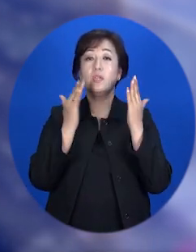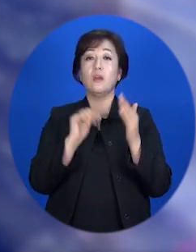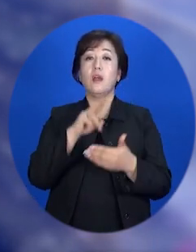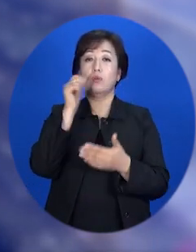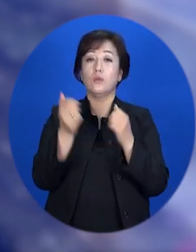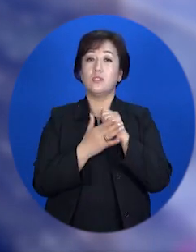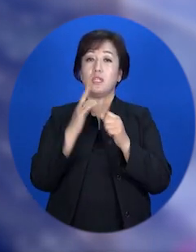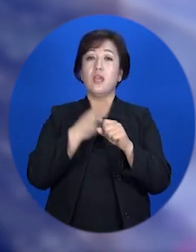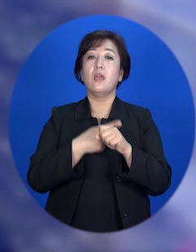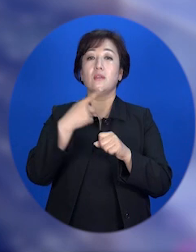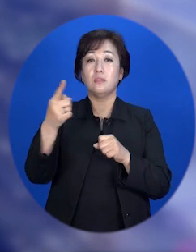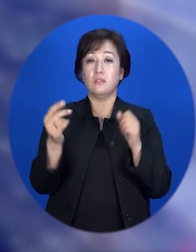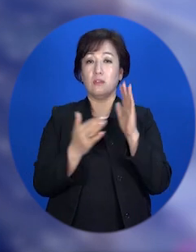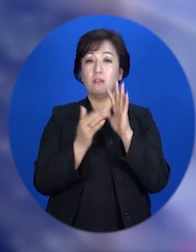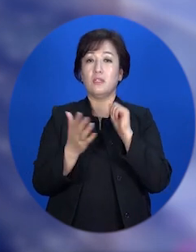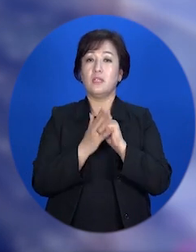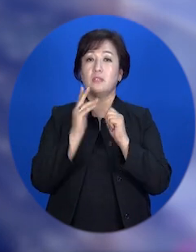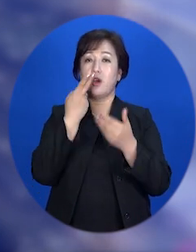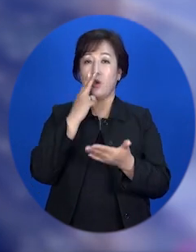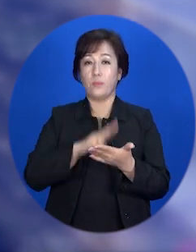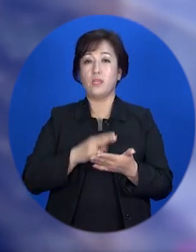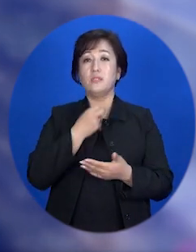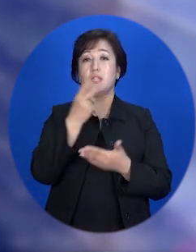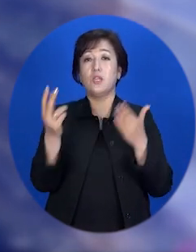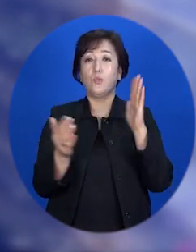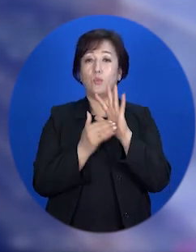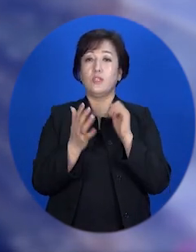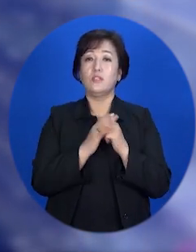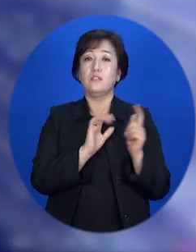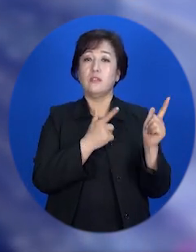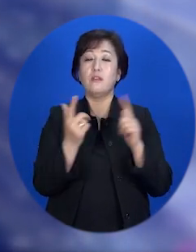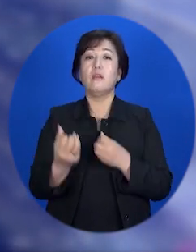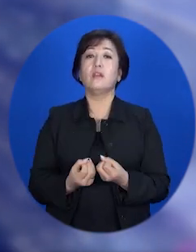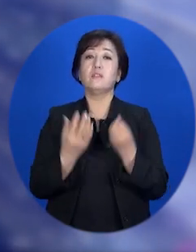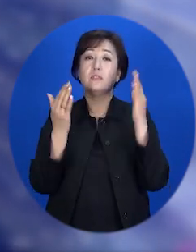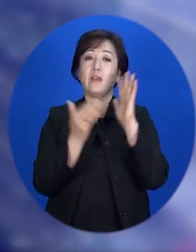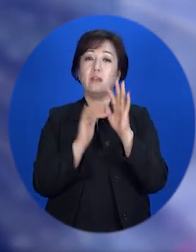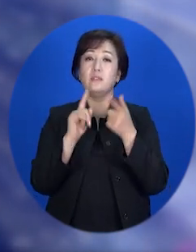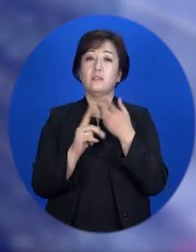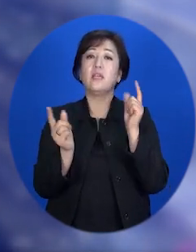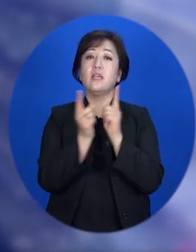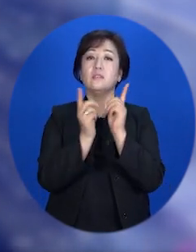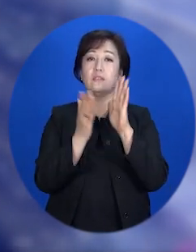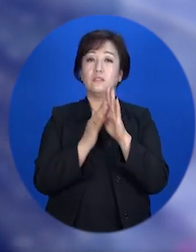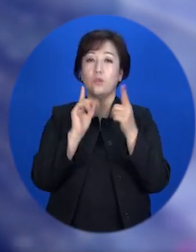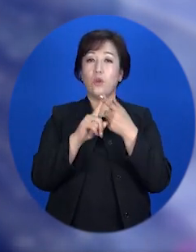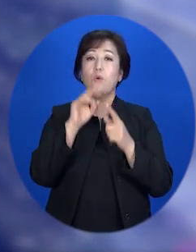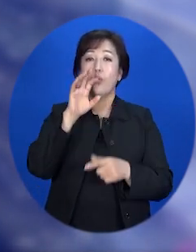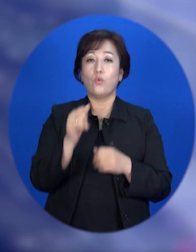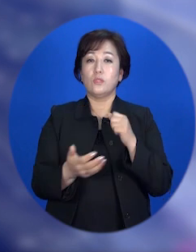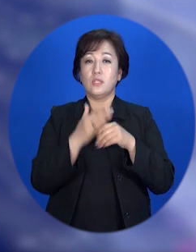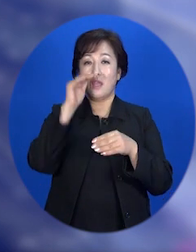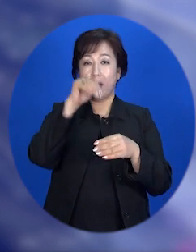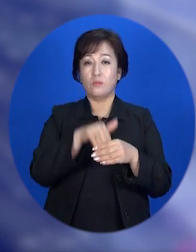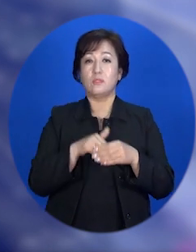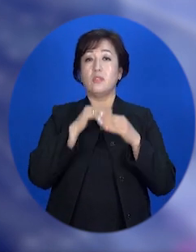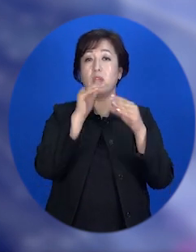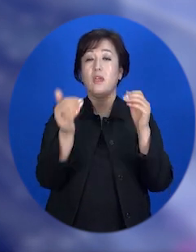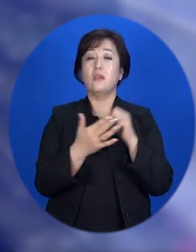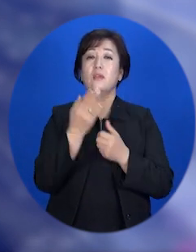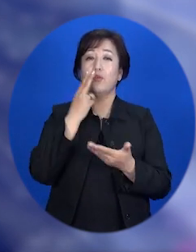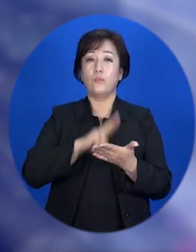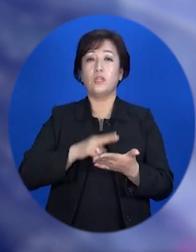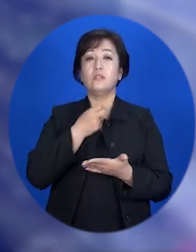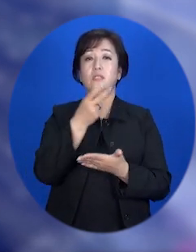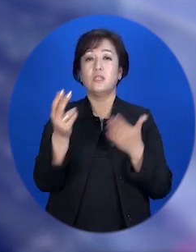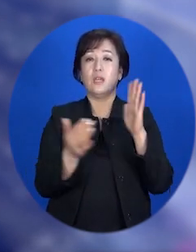후에 나에게 엽서를 쓰는 이색 행사를 펼치는데요. 엽서를 현장에 비치된 우체통에 넣으면 1년 후 작성한